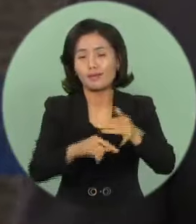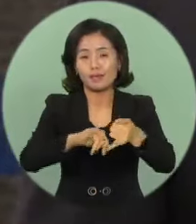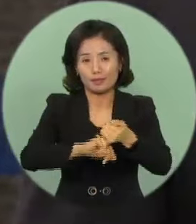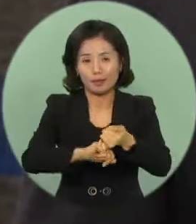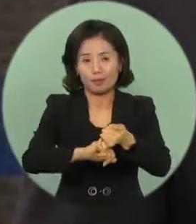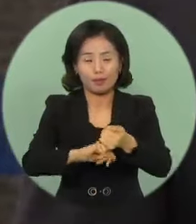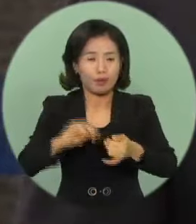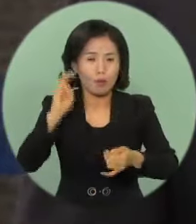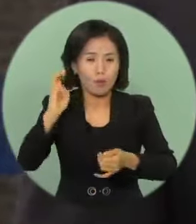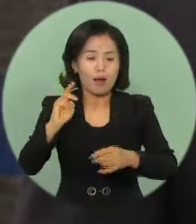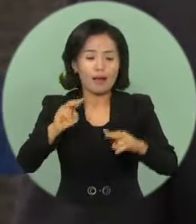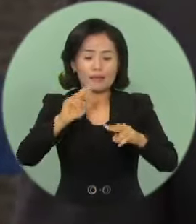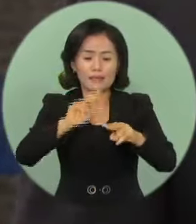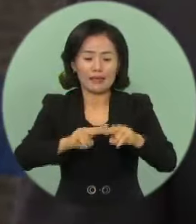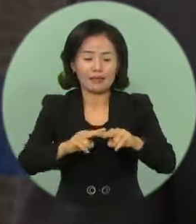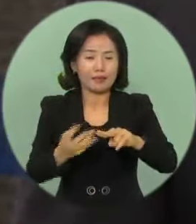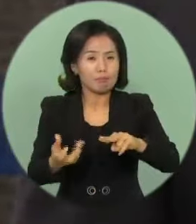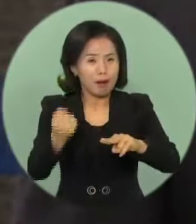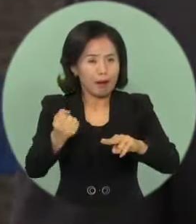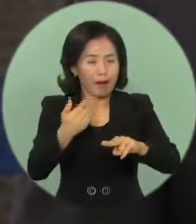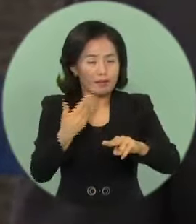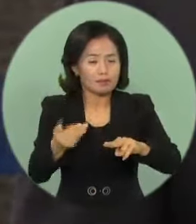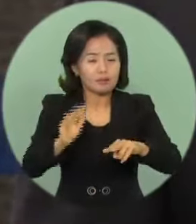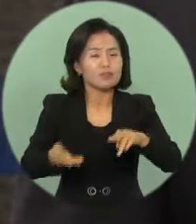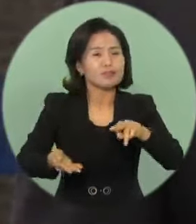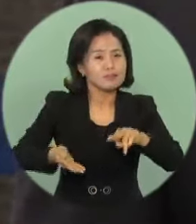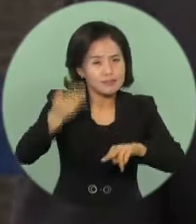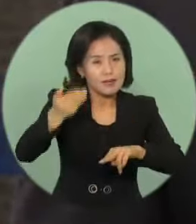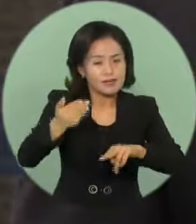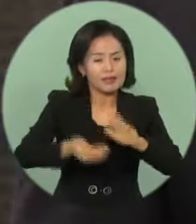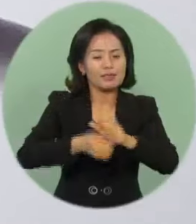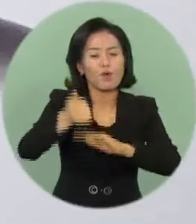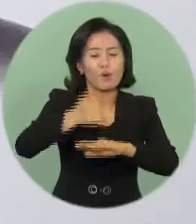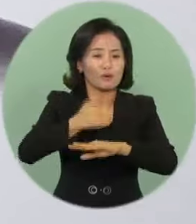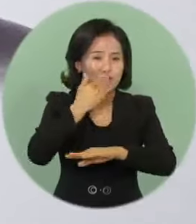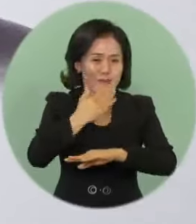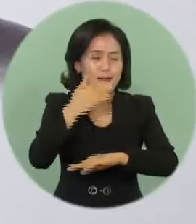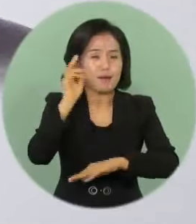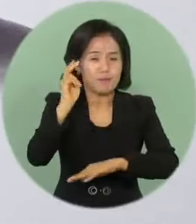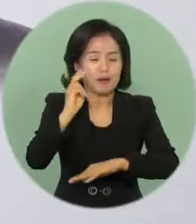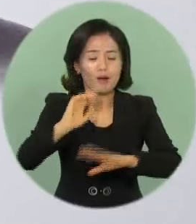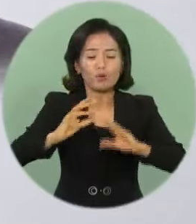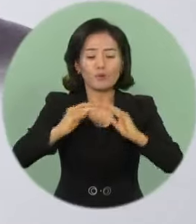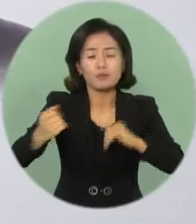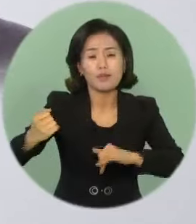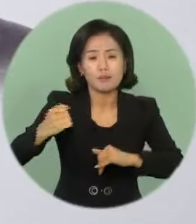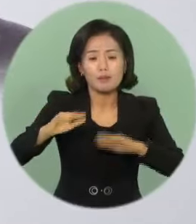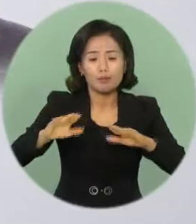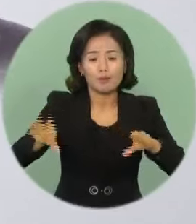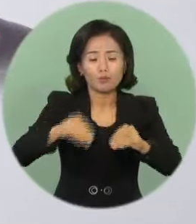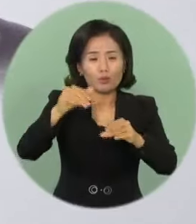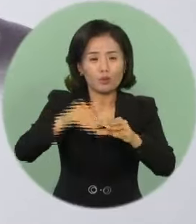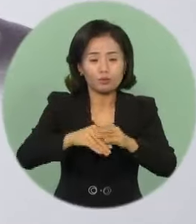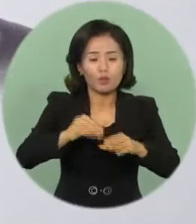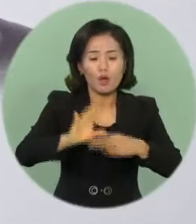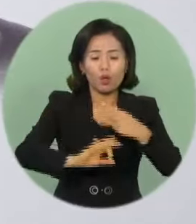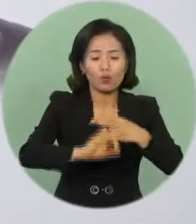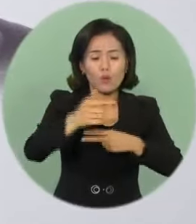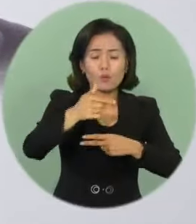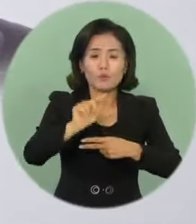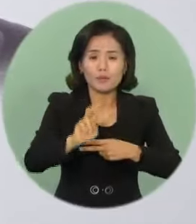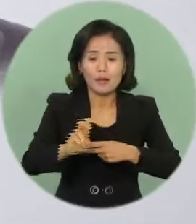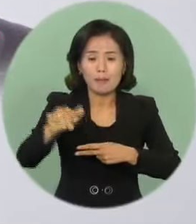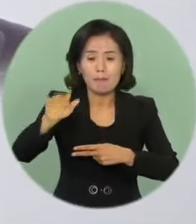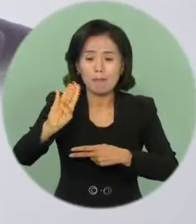혹자는 한석 이상이라고 하는데요 그 이상의 성과도 가능하다 국은 총 동남갑 강구